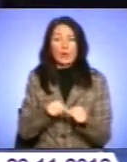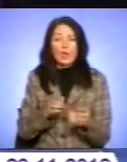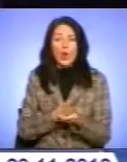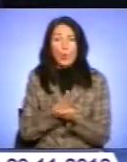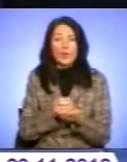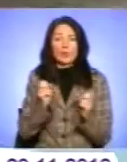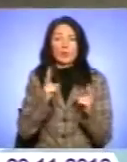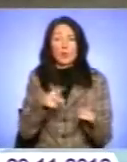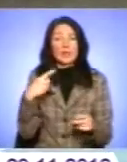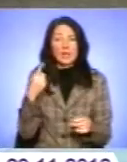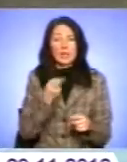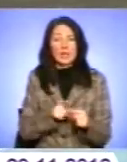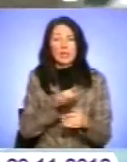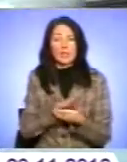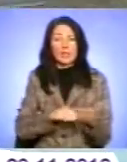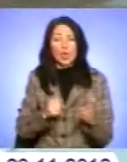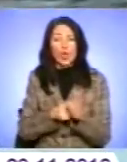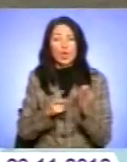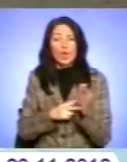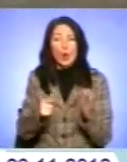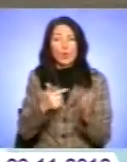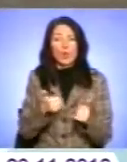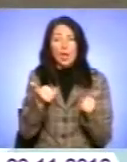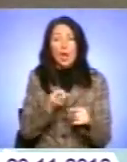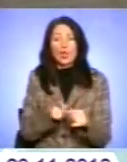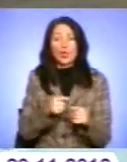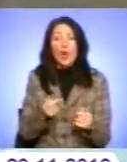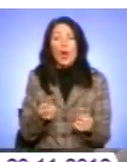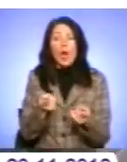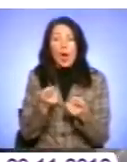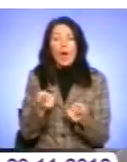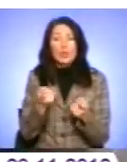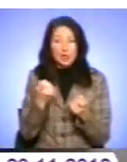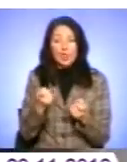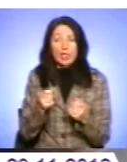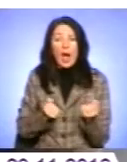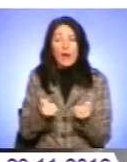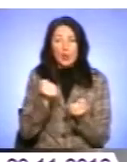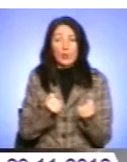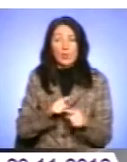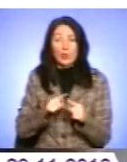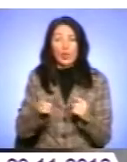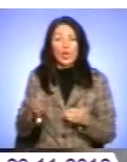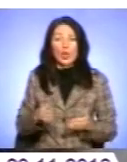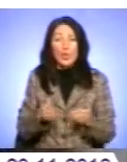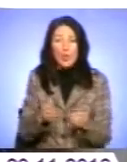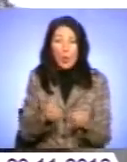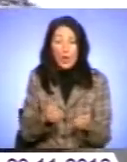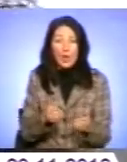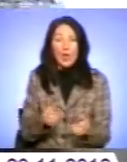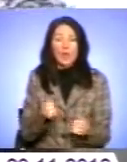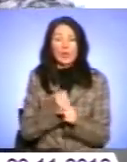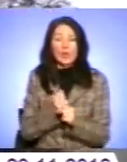грудня. Для цього залучили автомобіль швидкої допомоги і утворили колону. Автомобіль ДАІ з